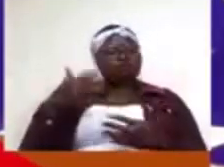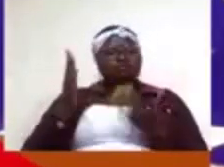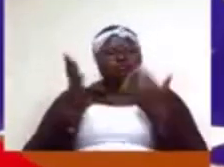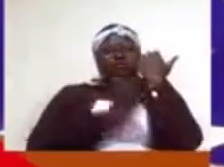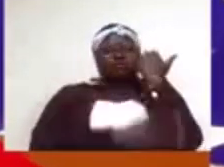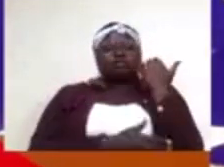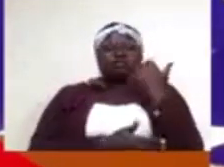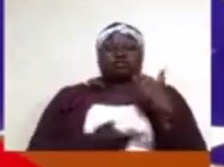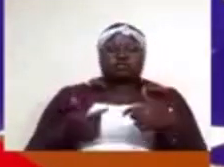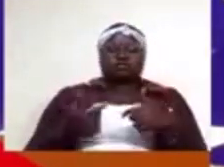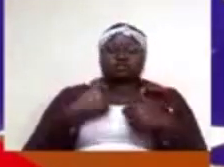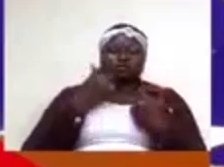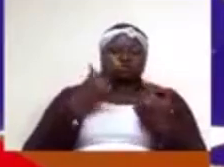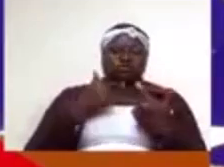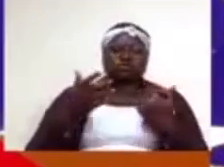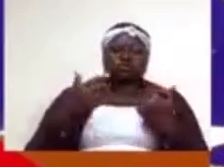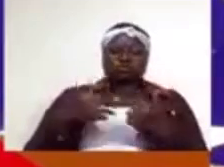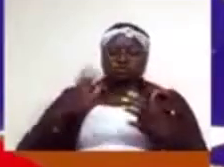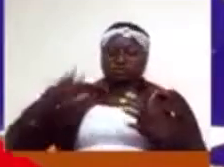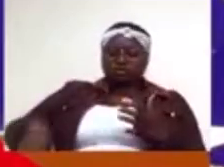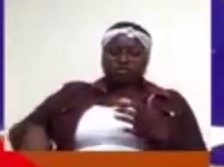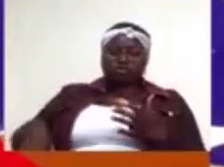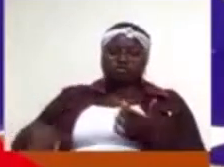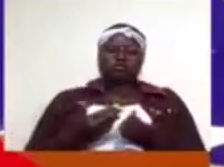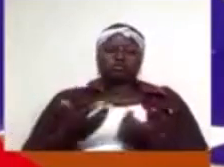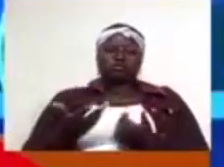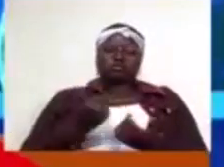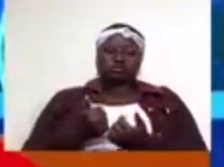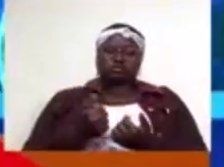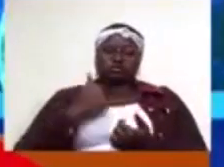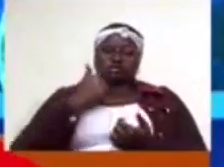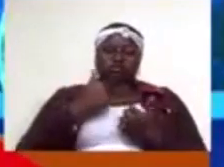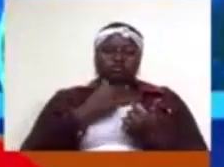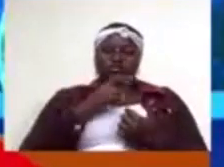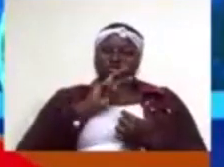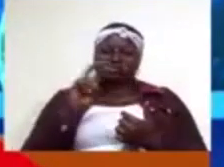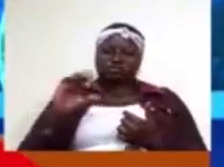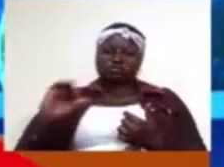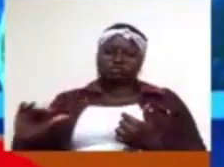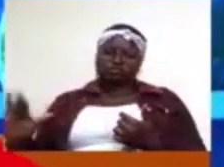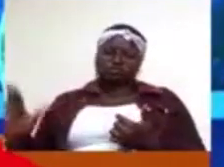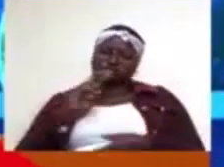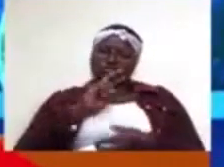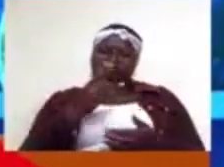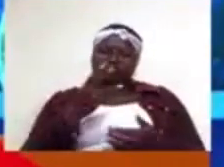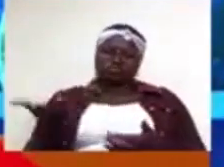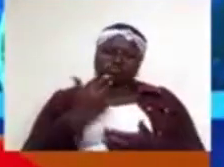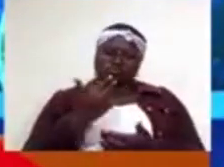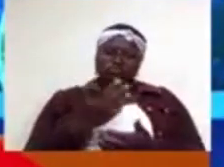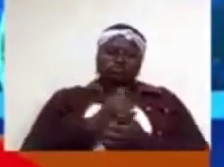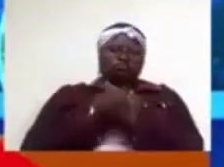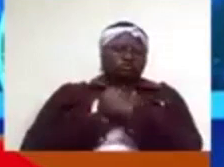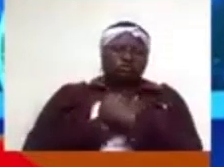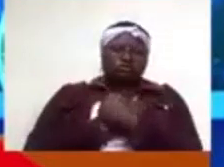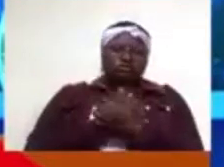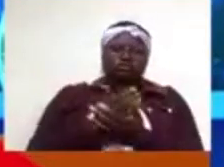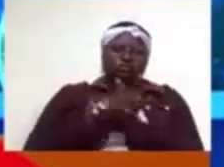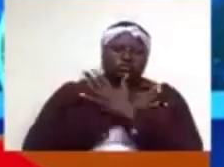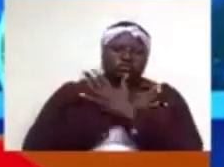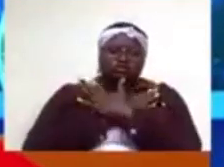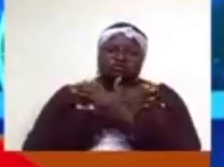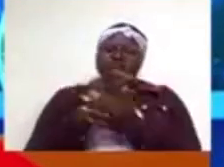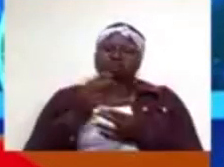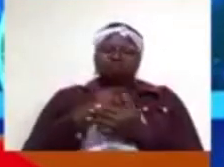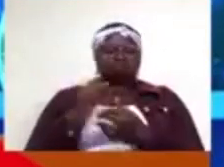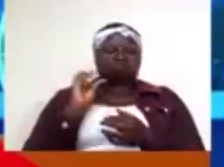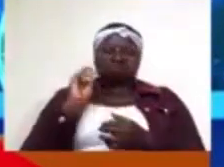mbaya ni njiragwo ndi mutiro so mwana ucio wa aerora akona gutire mundu ura mu embrace gutire wenda